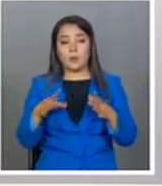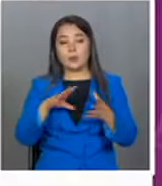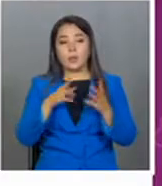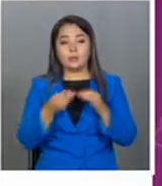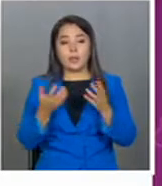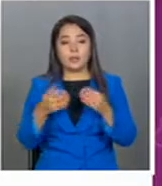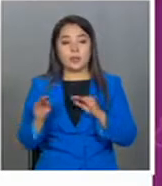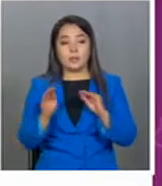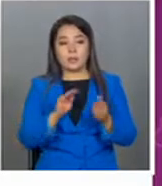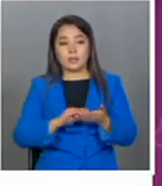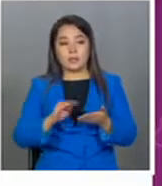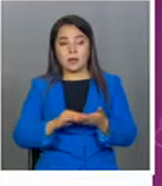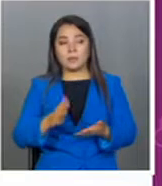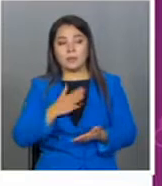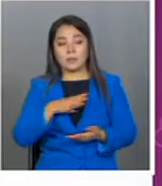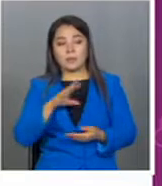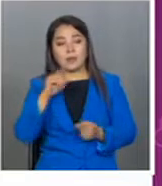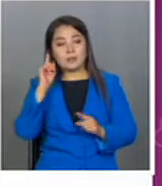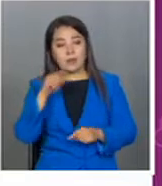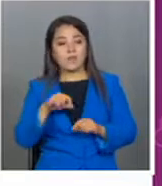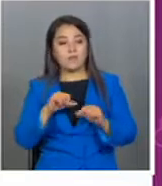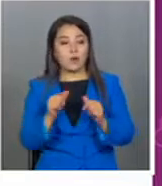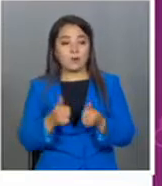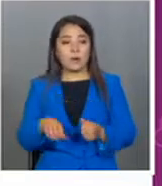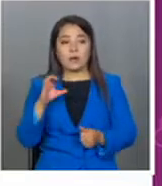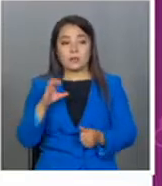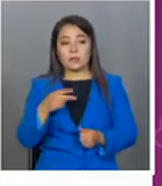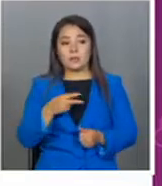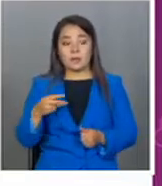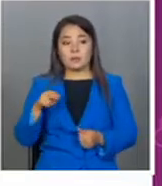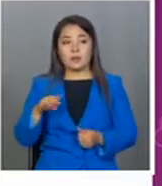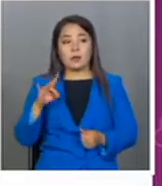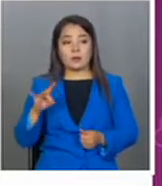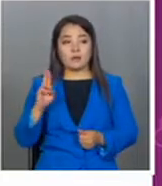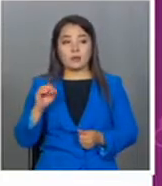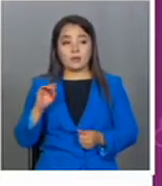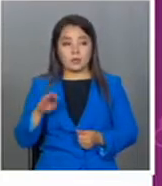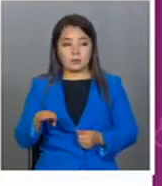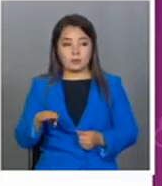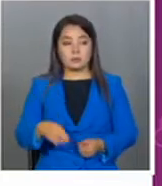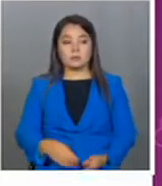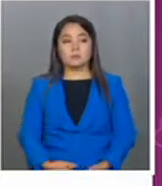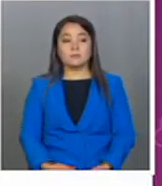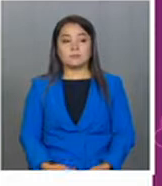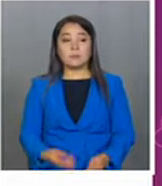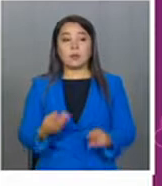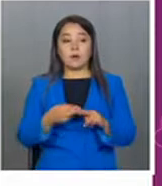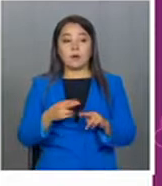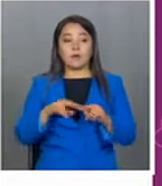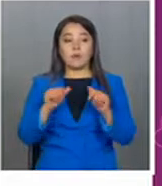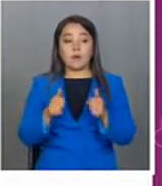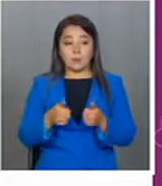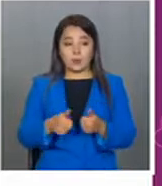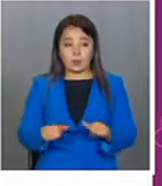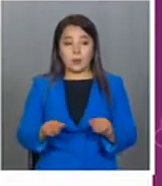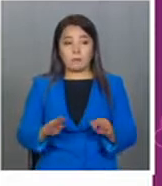есептейік. Ол үшін біз білеміз формуласы S тең PR квадрат. Енді осы формулаға, яғни